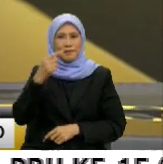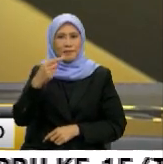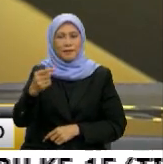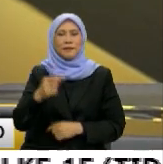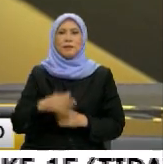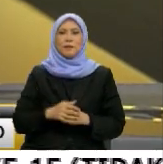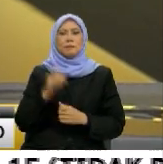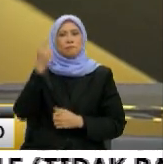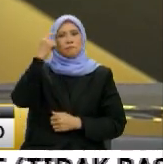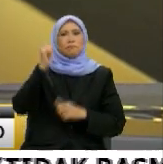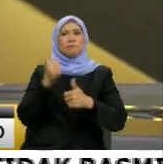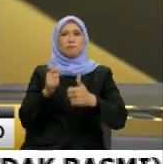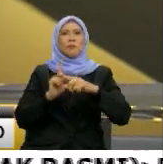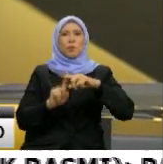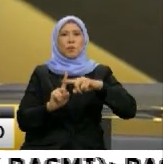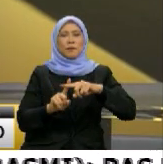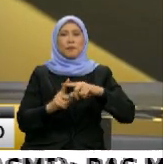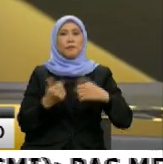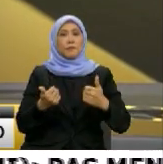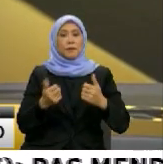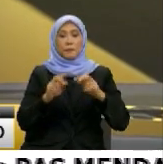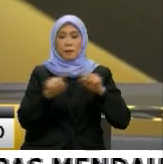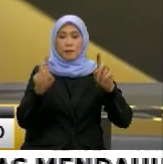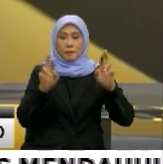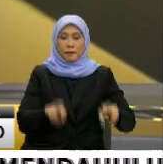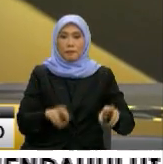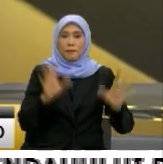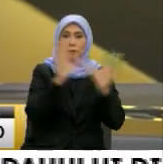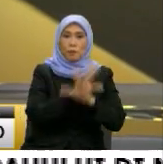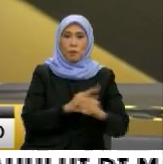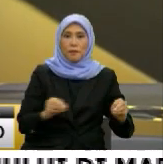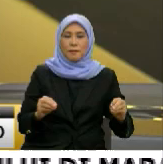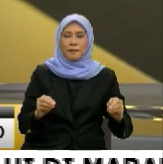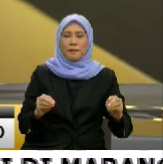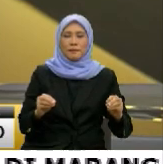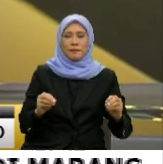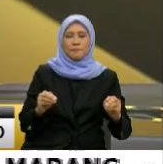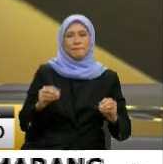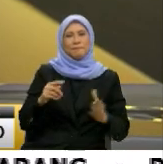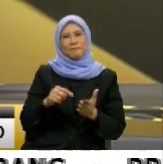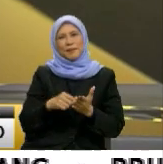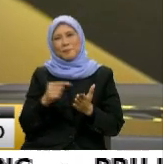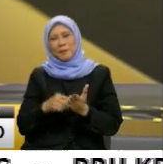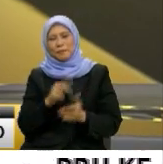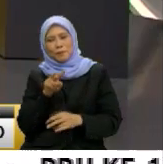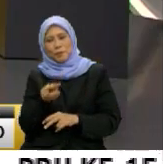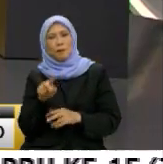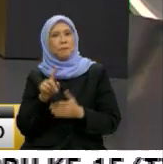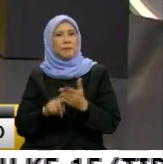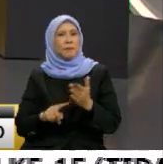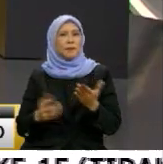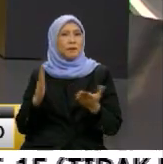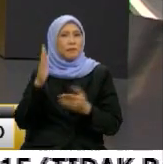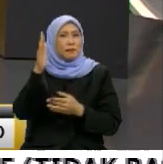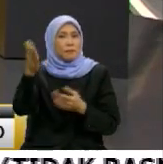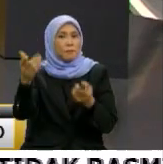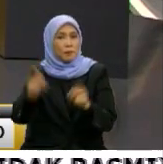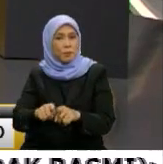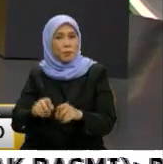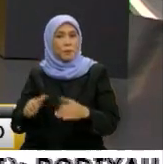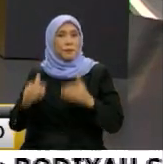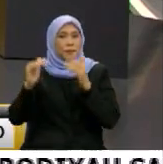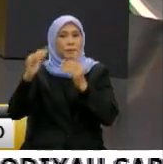ia sesuatu yang positif. Tetapi bagi rakyat Sarawak sendiri, mereka kadang-kadang tidak terlalu melihat kepada apa yang akan berlaku di